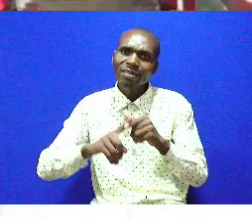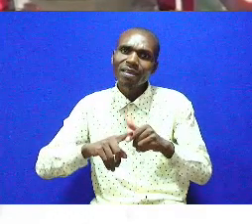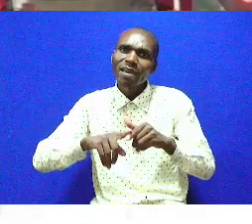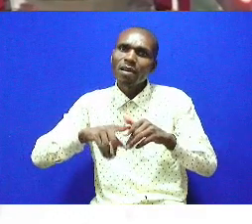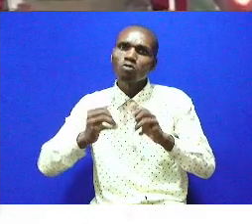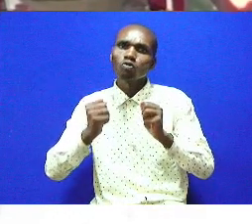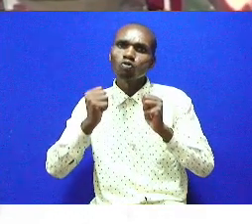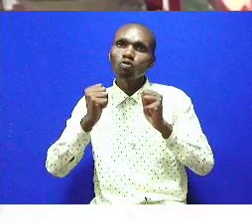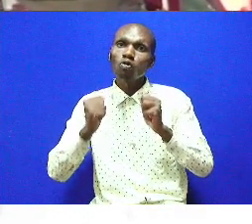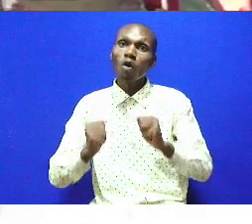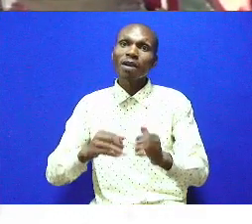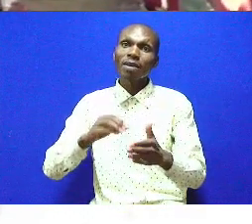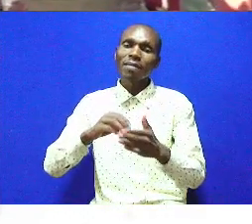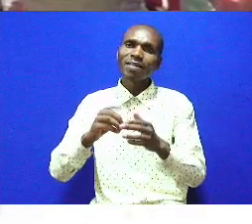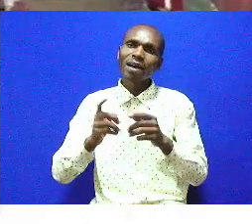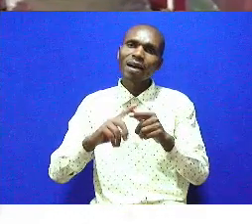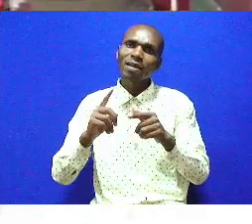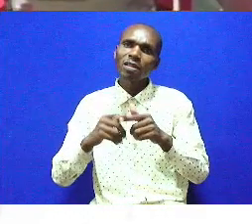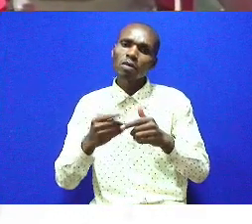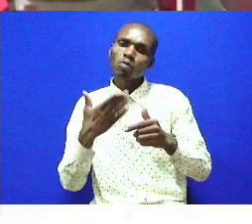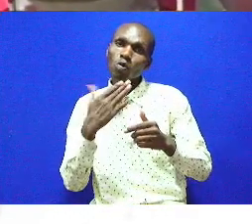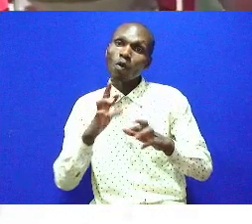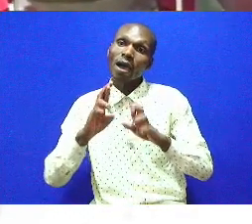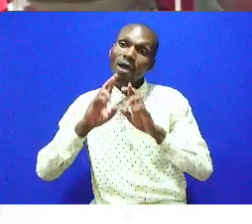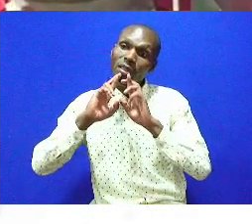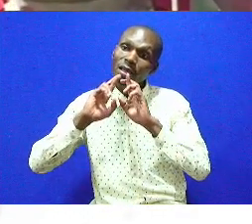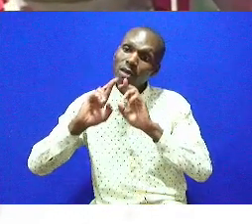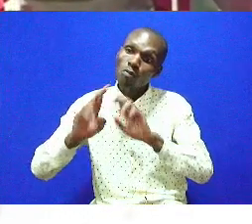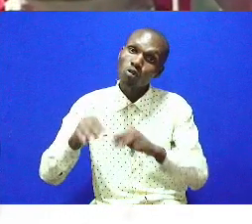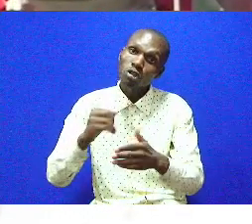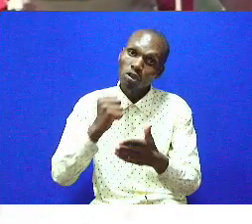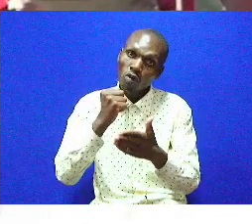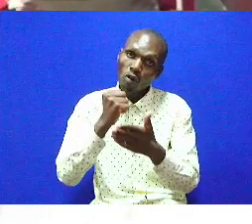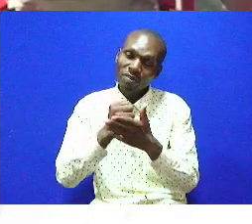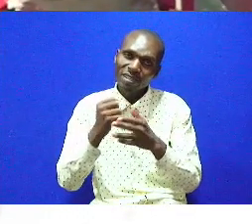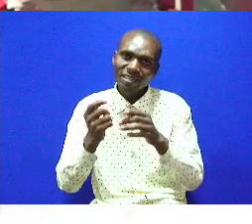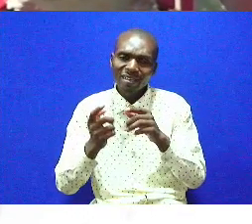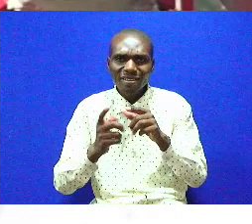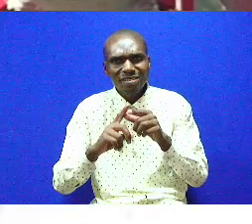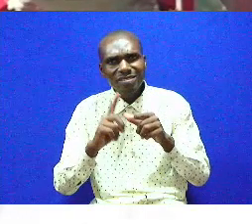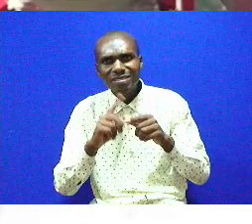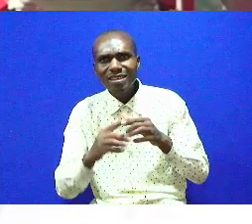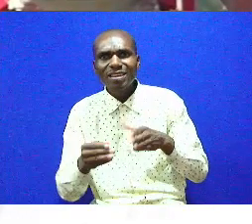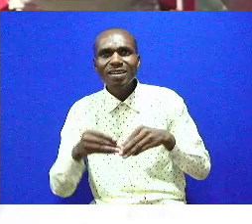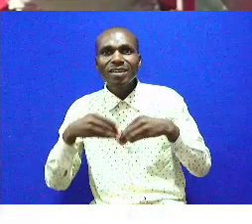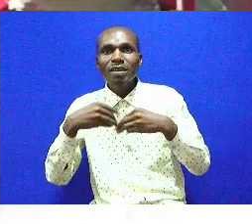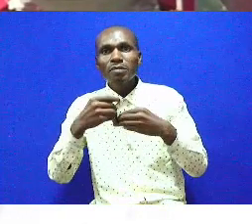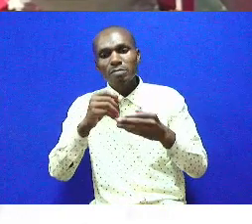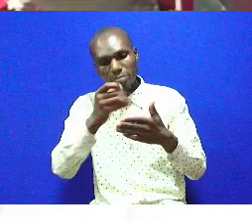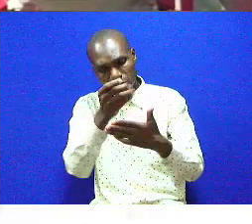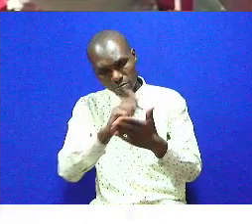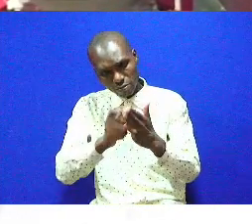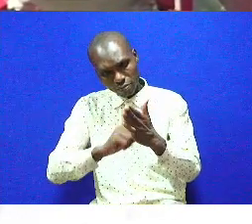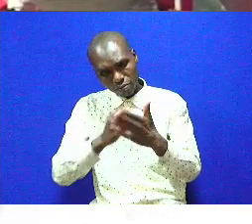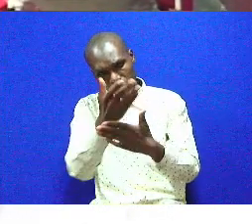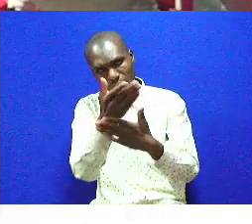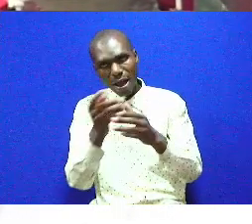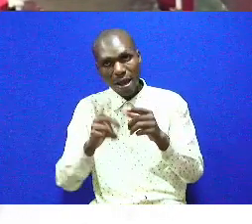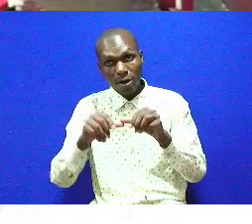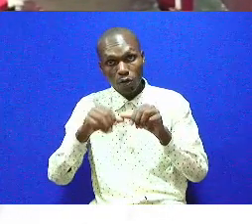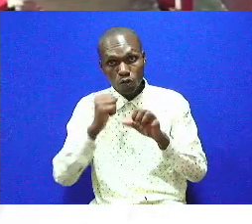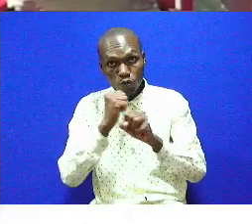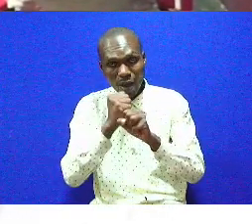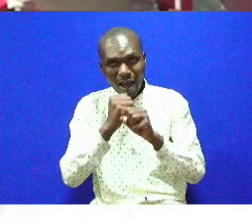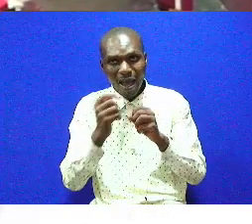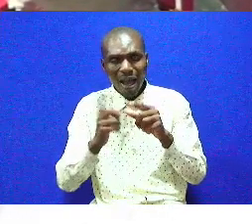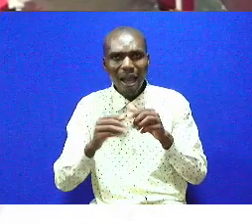case, tunataka mwananchi a report na aweze kupeana statements na hiyo iendeshwe. Hii